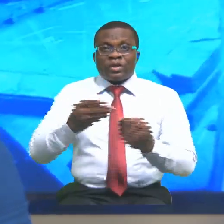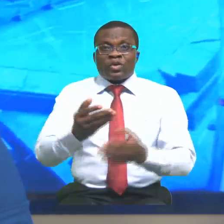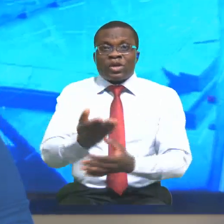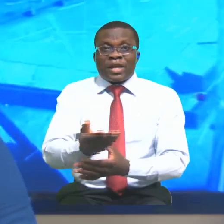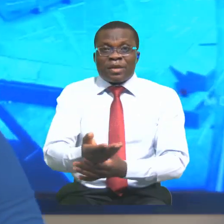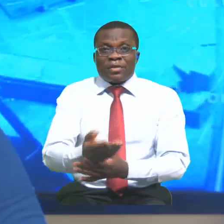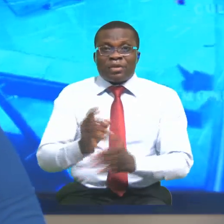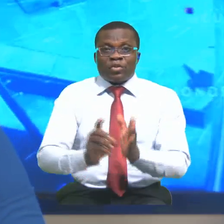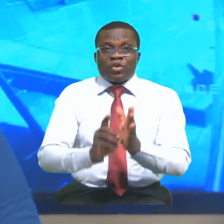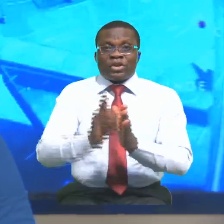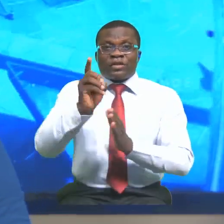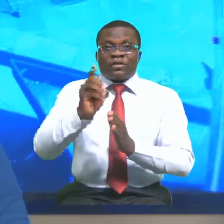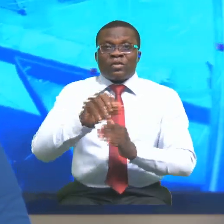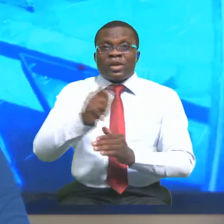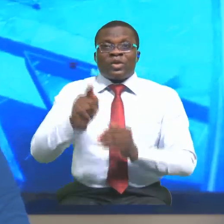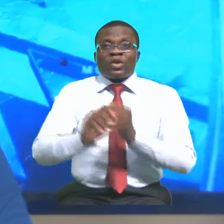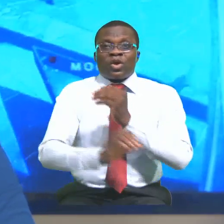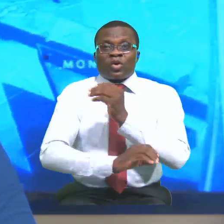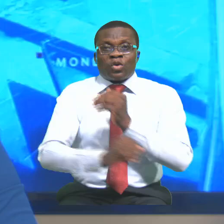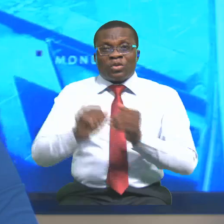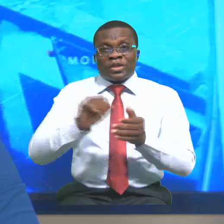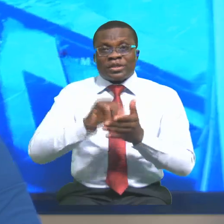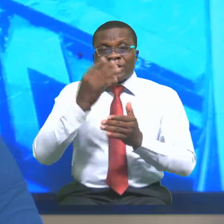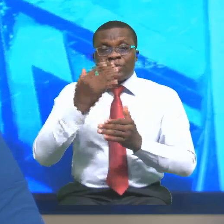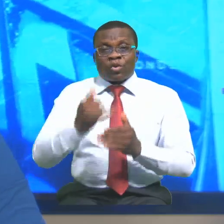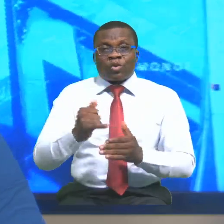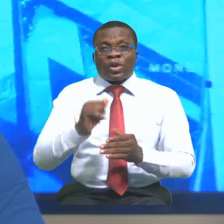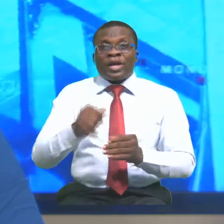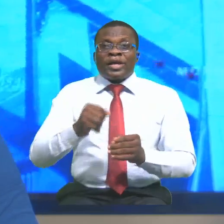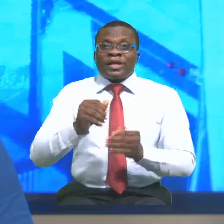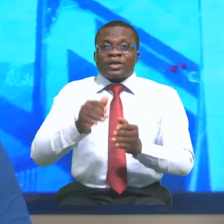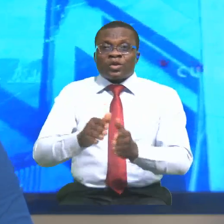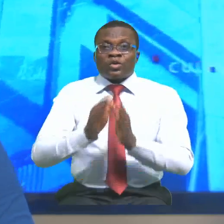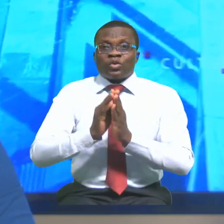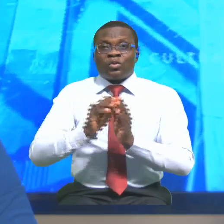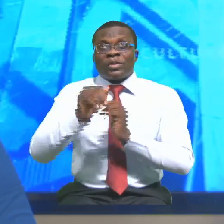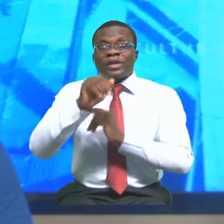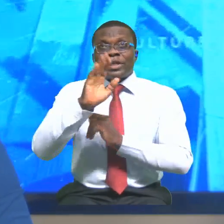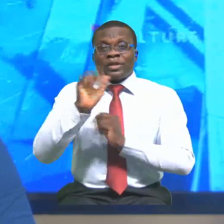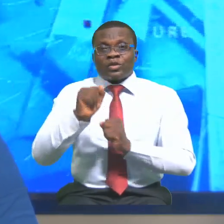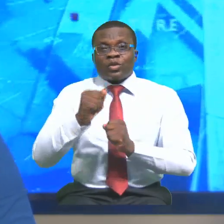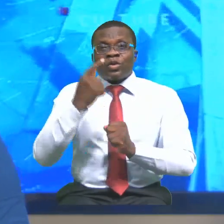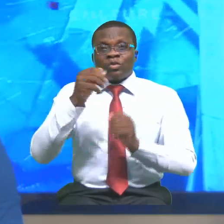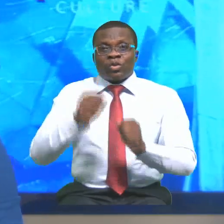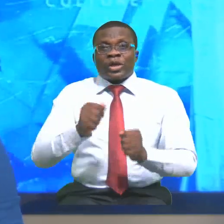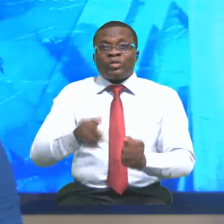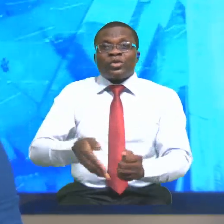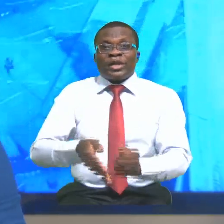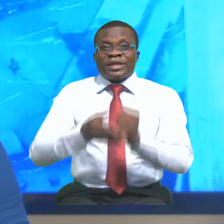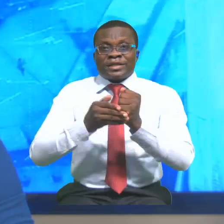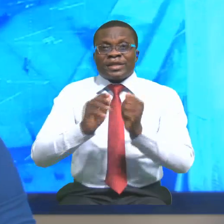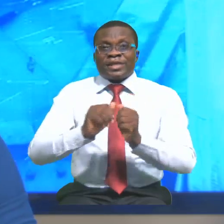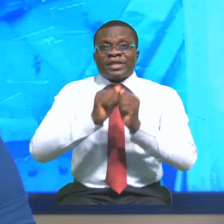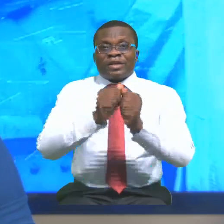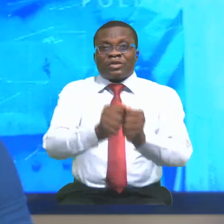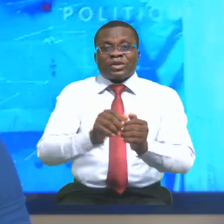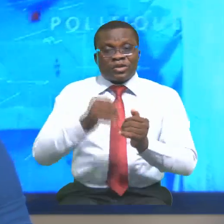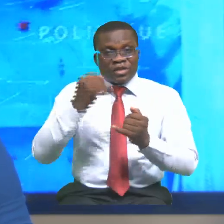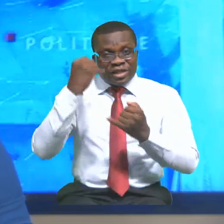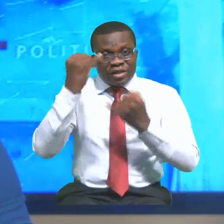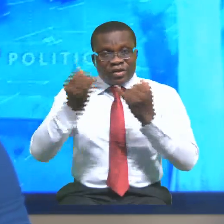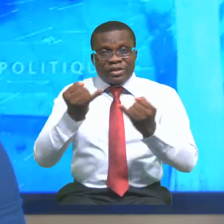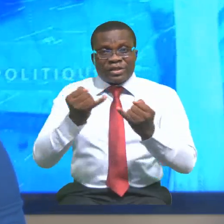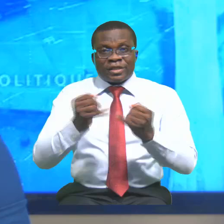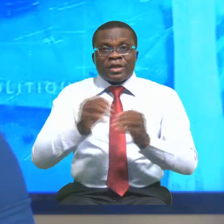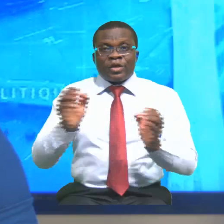le développement de leur commune. À cet effet, ils ont imploré la divinité pour qu'elle puisse les accompagner dans leur initiative.